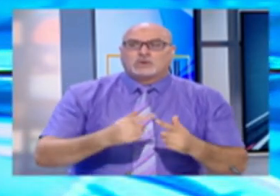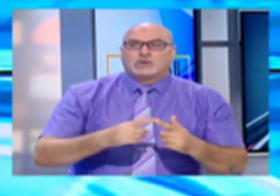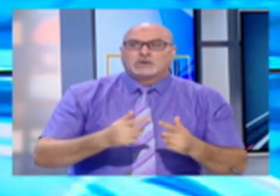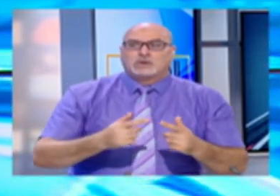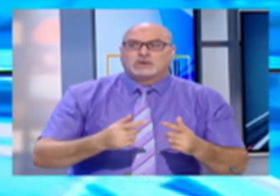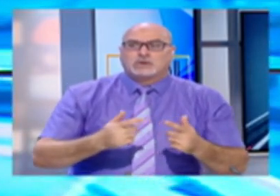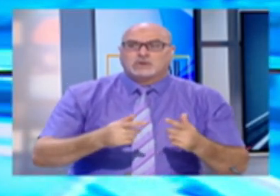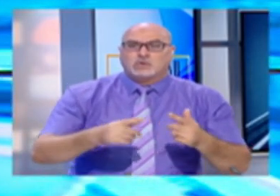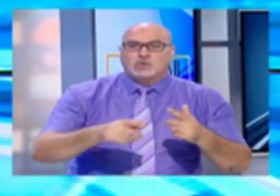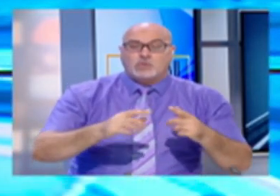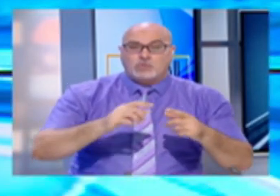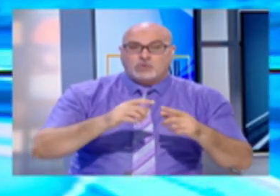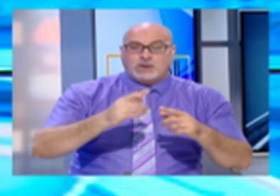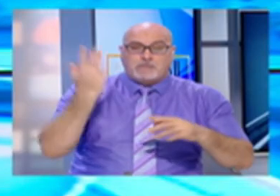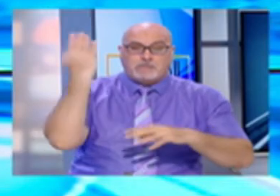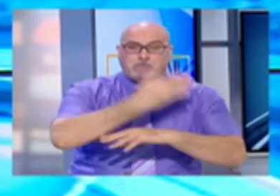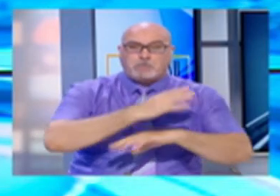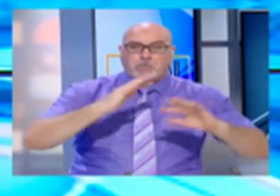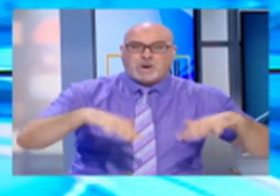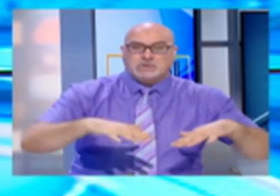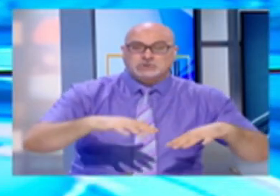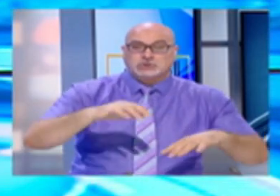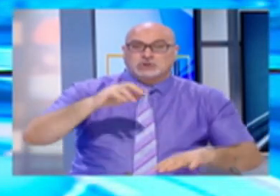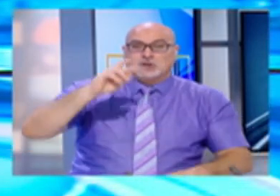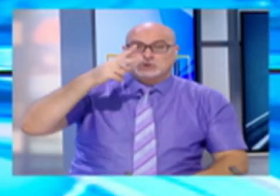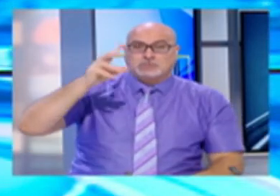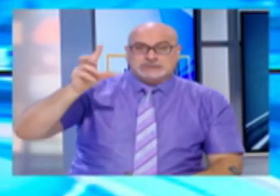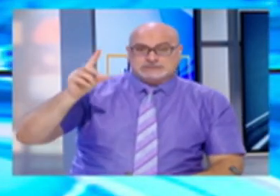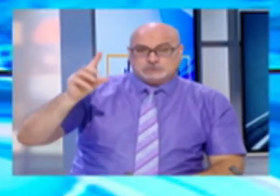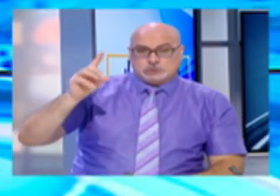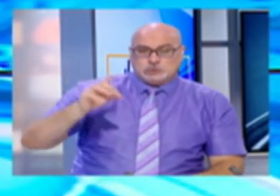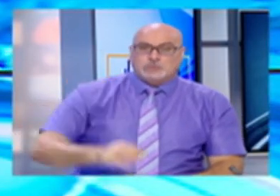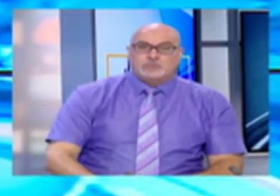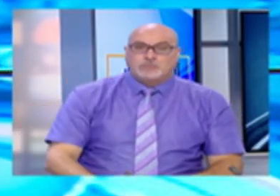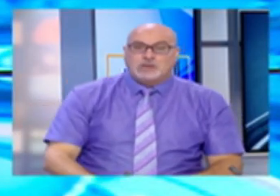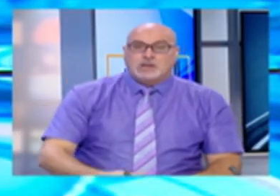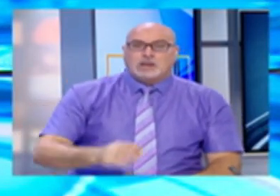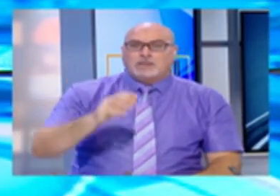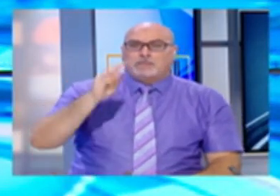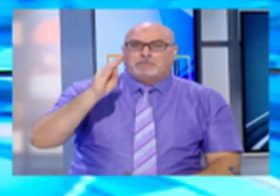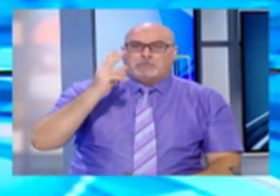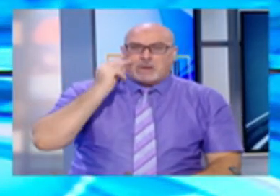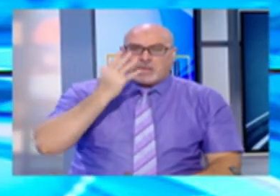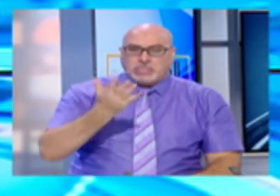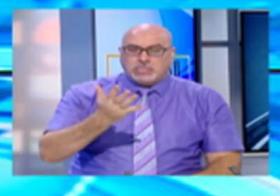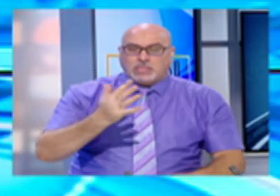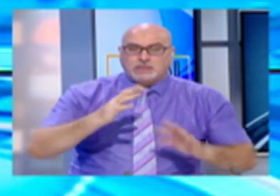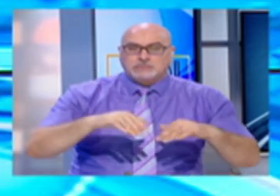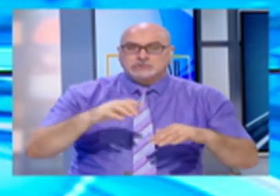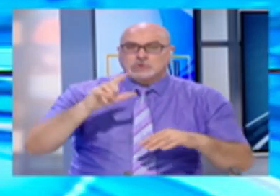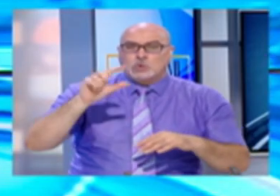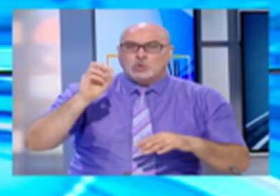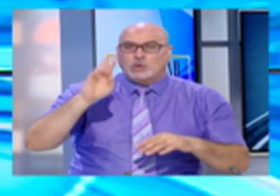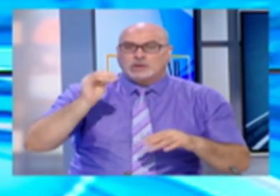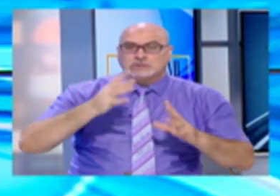جنوب غربي للصعود للرابطة الثانية لكرة القدم، حيث يواجه مولودية البيض نادي فنوغيل